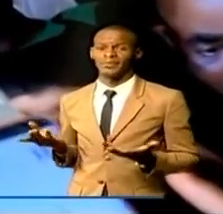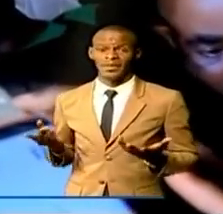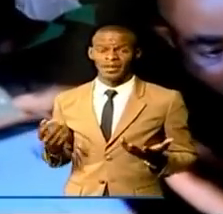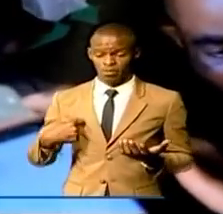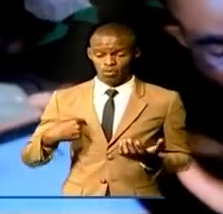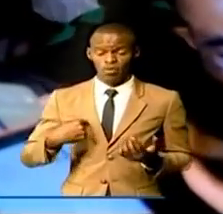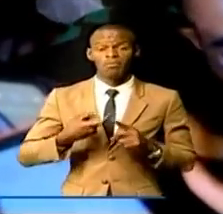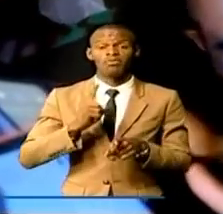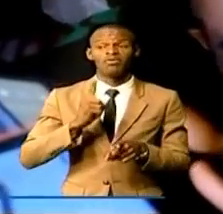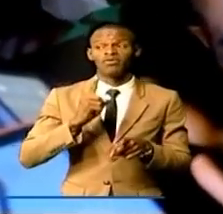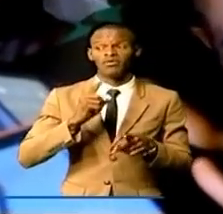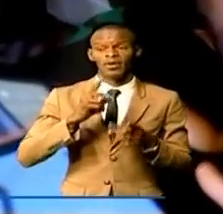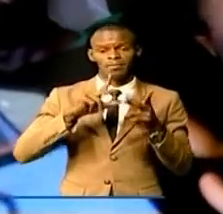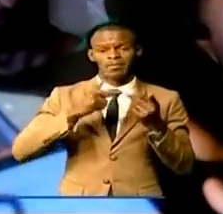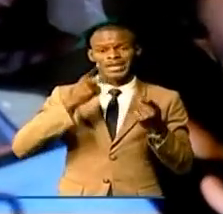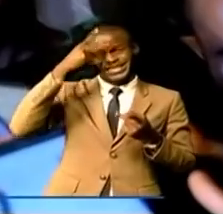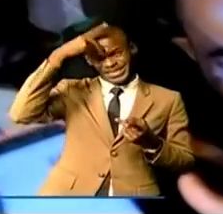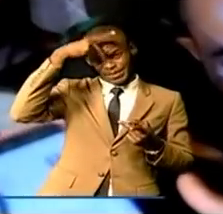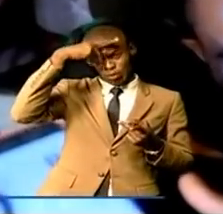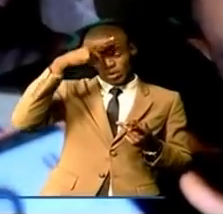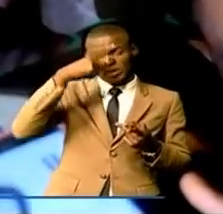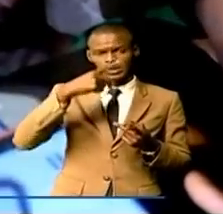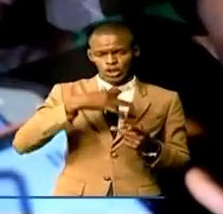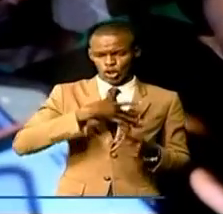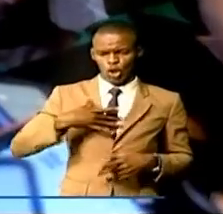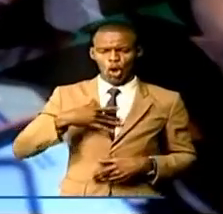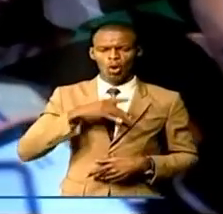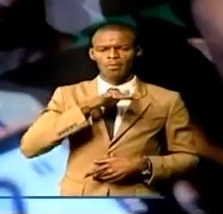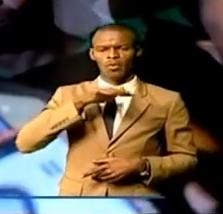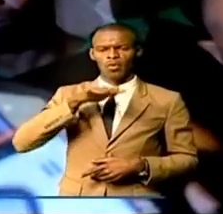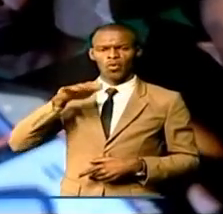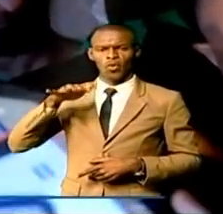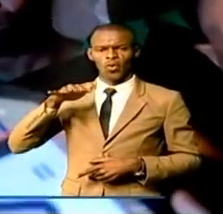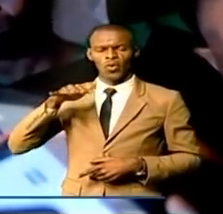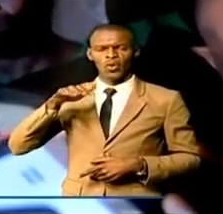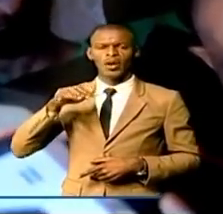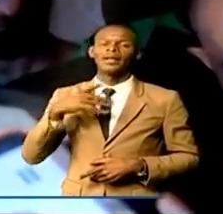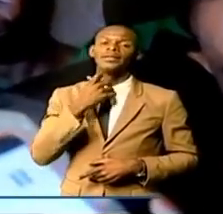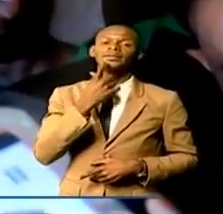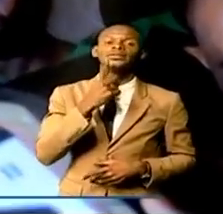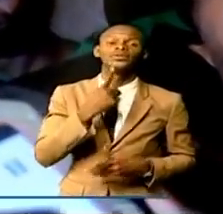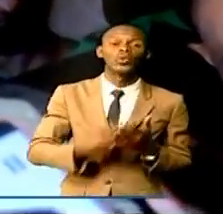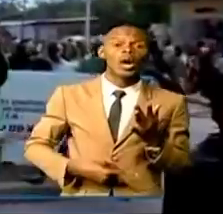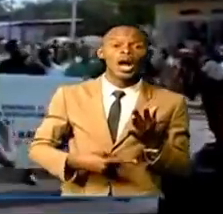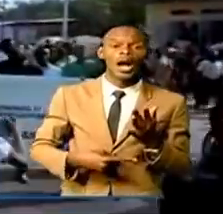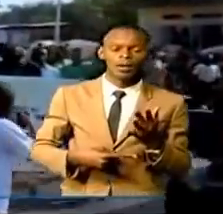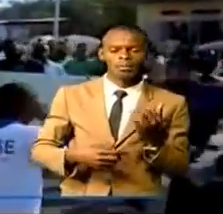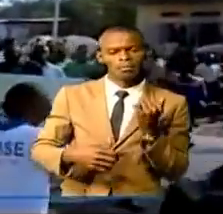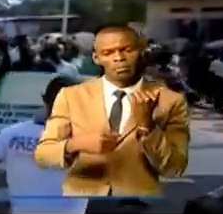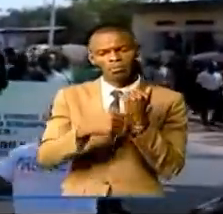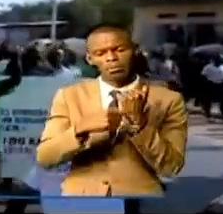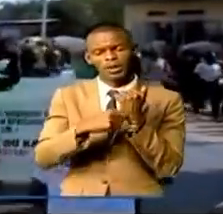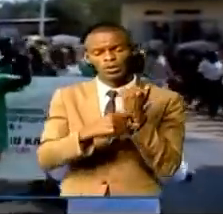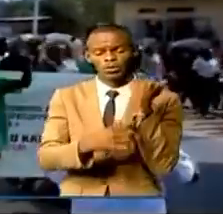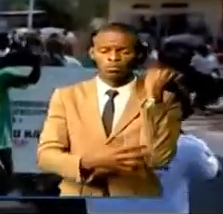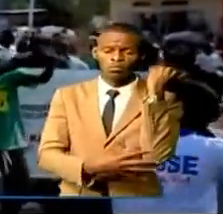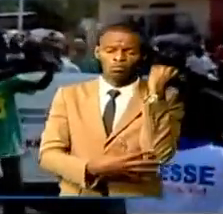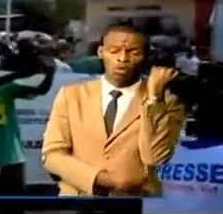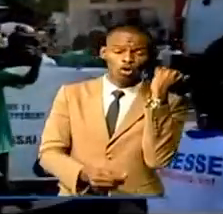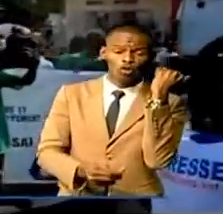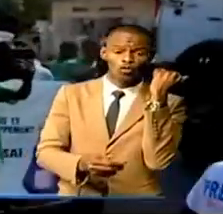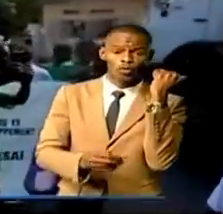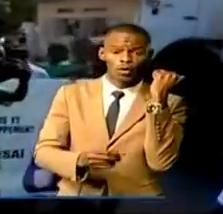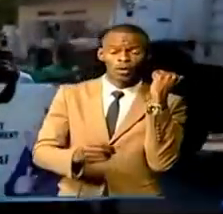Alliance des paysans, des ouvriers et de la classe moyenne pour le développement durable. J'ai adhéré dans ce parti